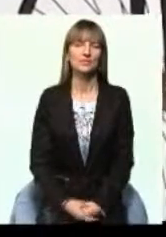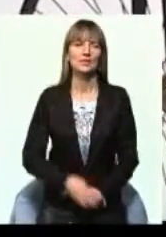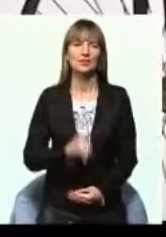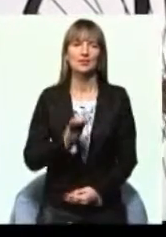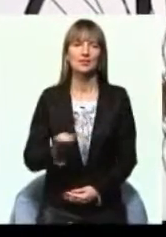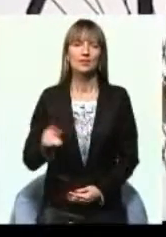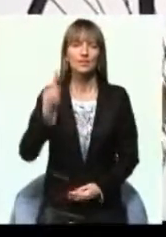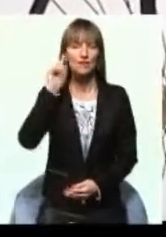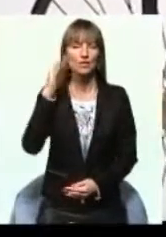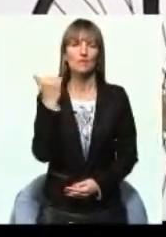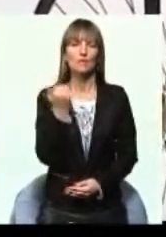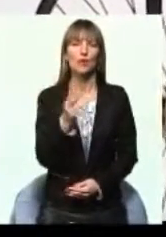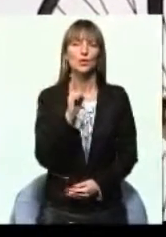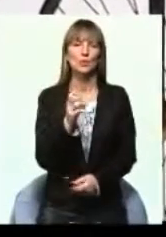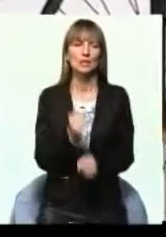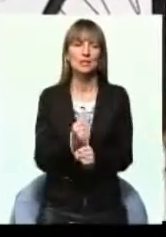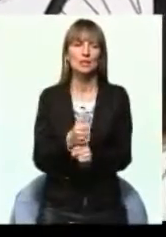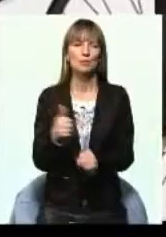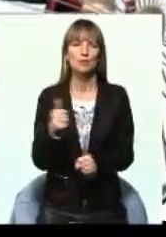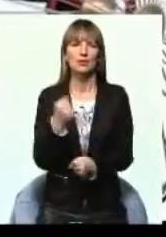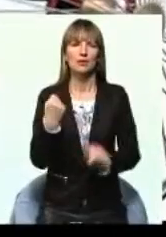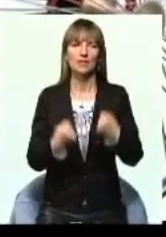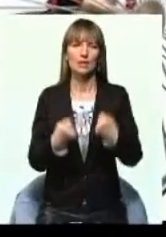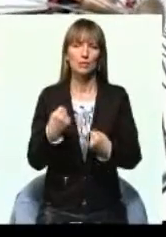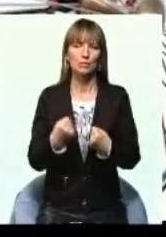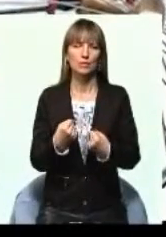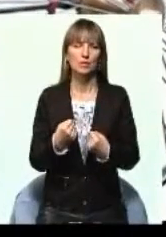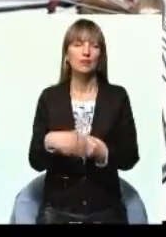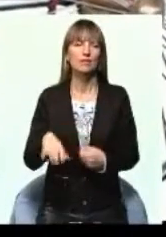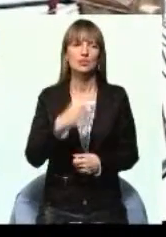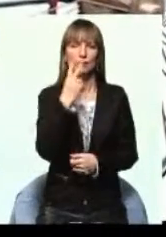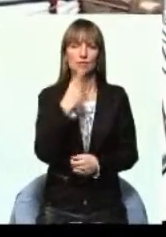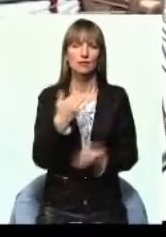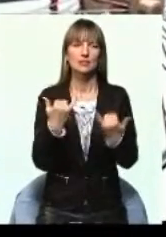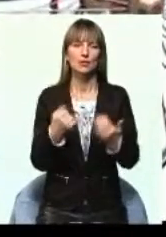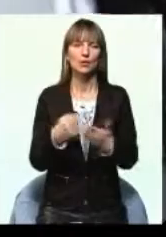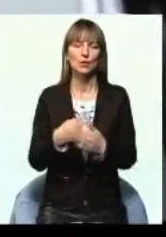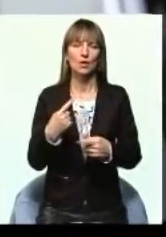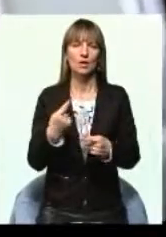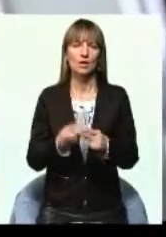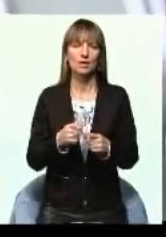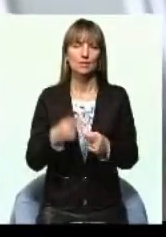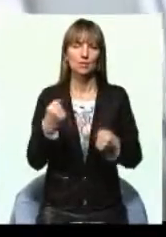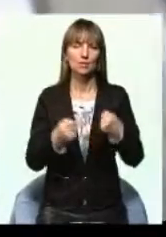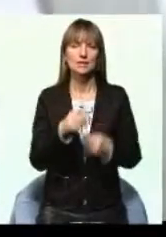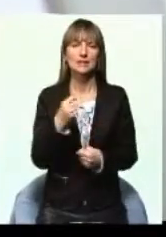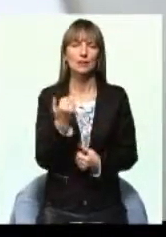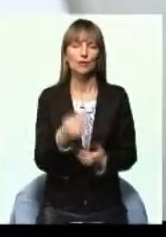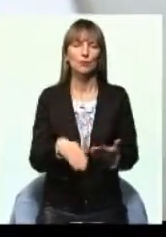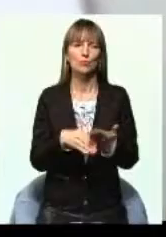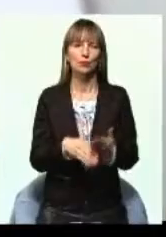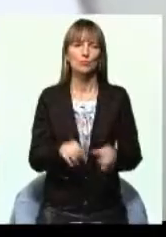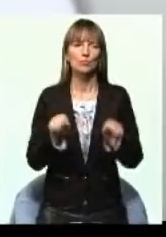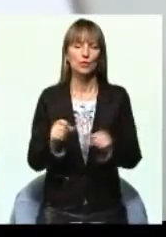Дітлахи, а чи відомо вам, хто створив перший автомобіль? Всі ми звикли сьогодні до цього транспорту, адже за його допомоги